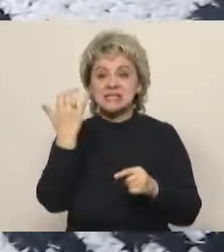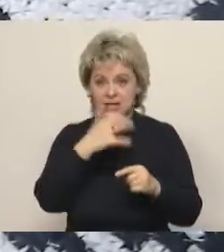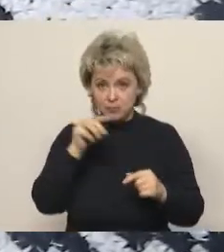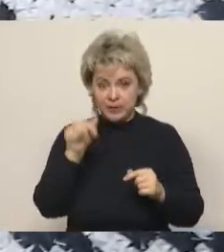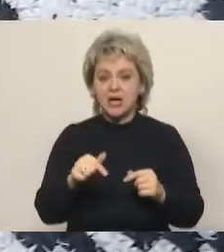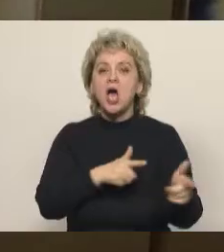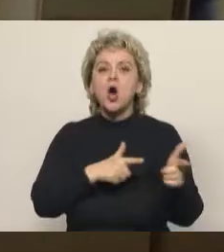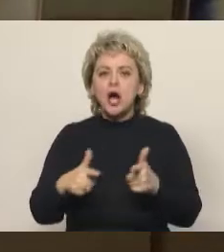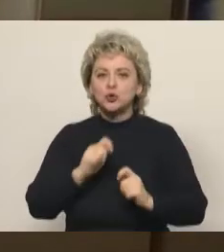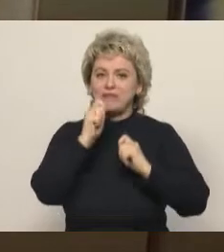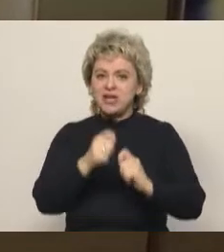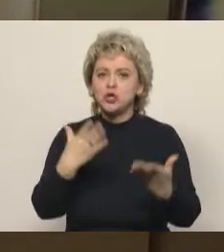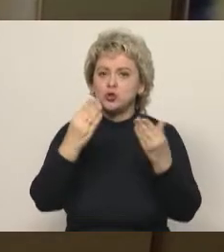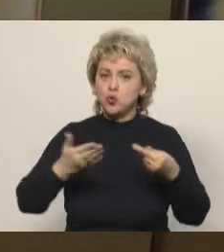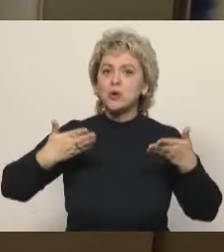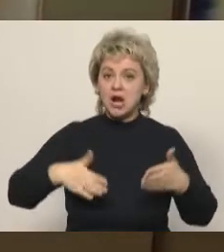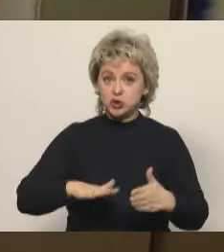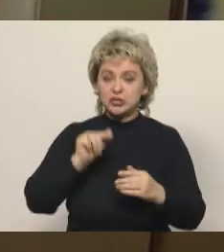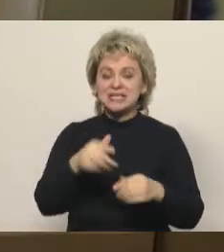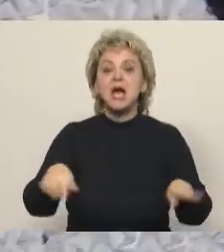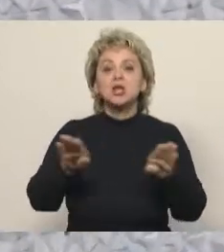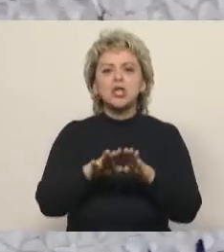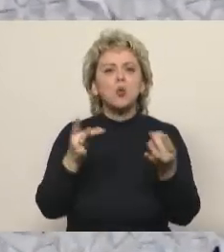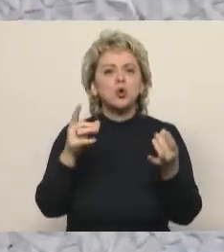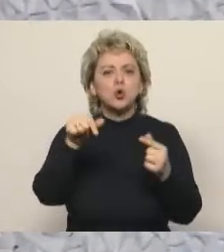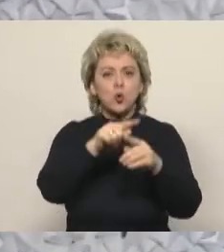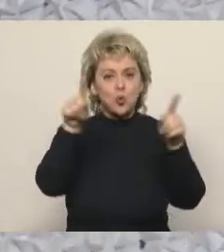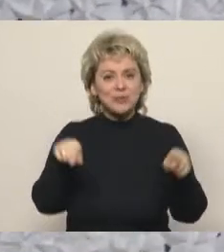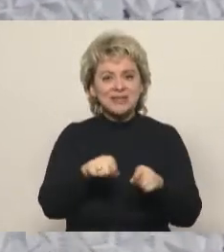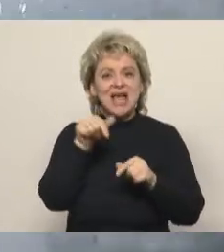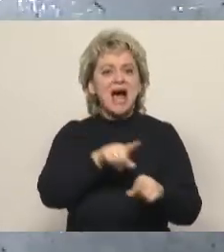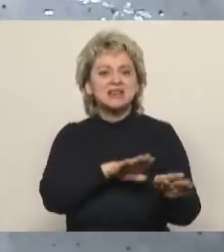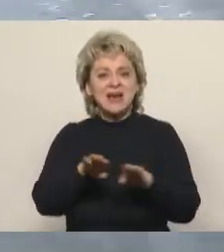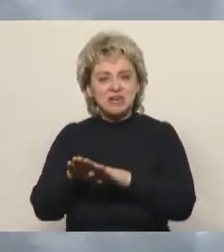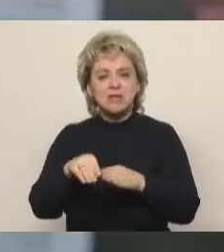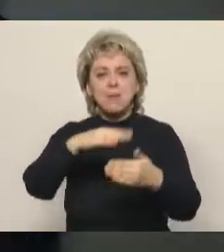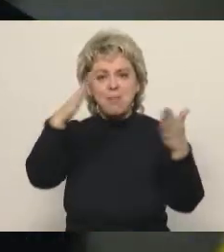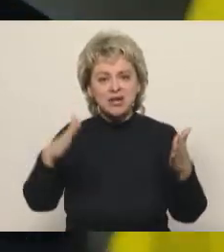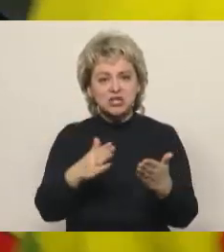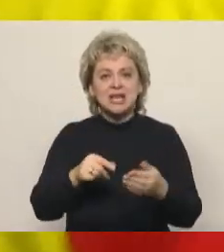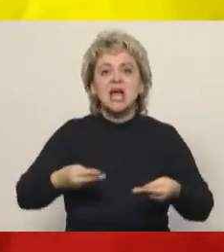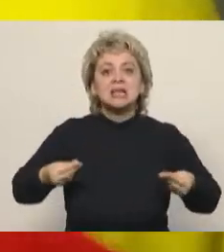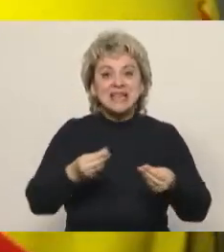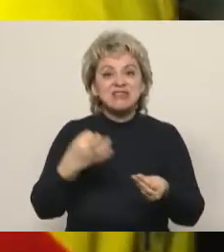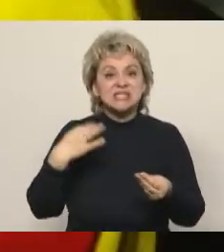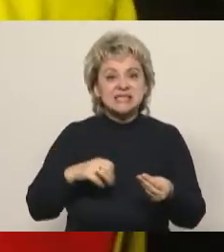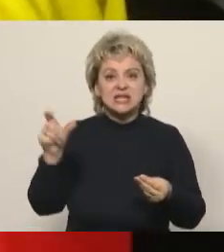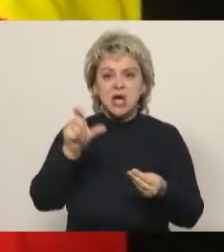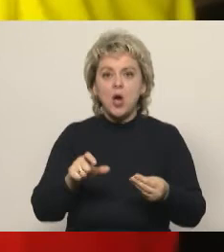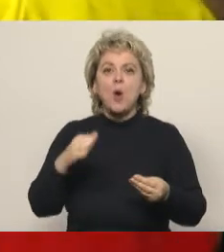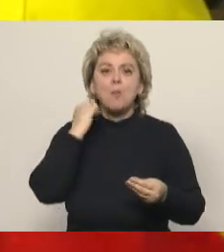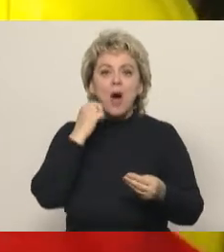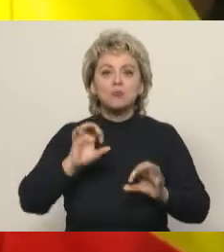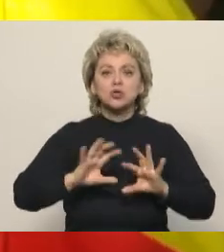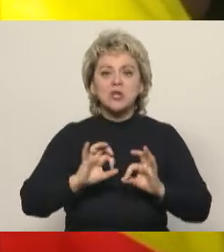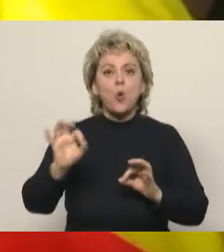слабовидящих. Готовили подарок ко дню рождения. Такой хрупкий, монументальный одновременно портрет навеял сыну поэта бабушкин